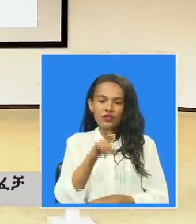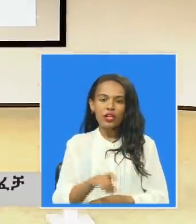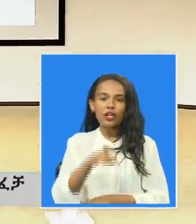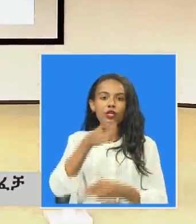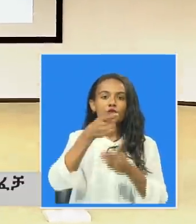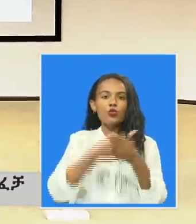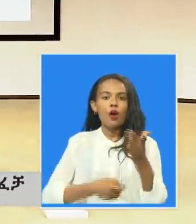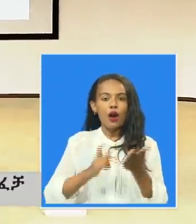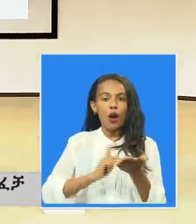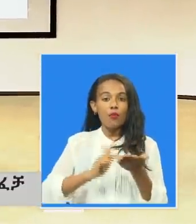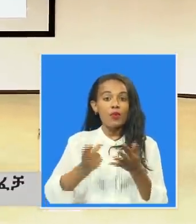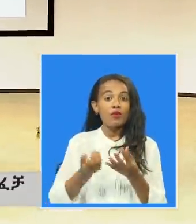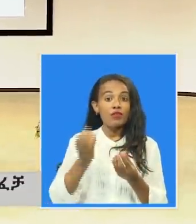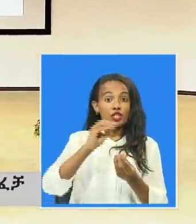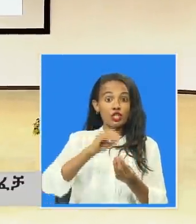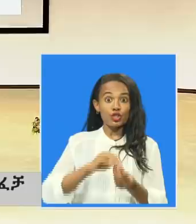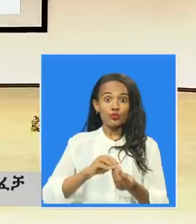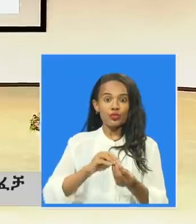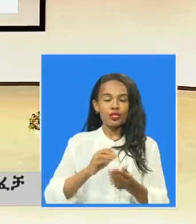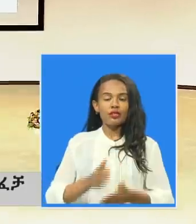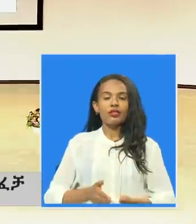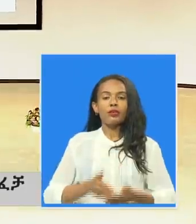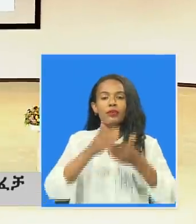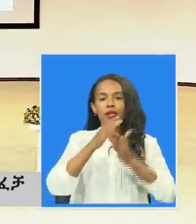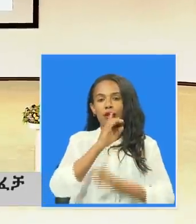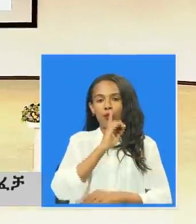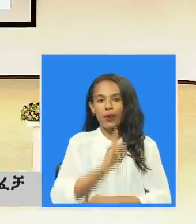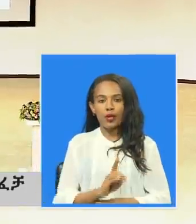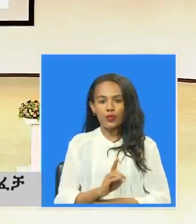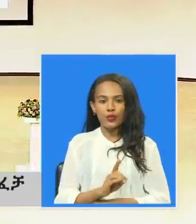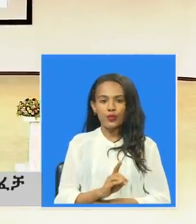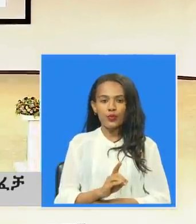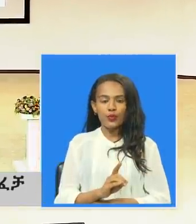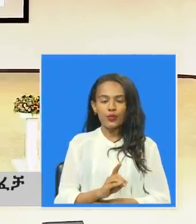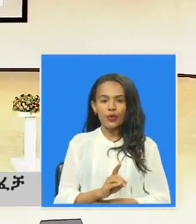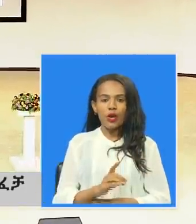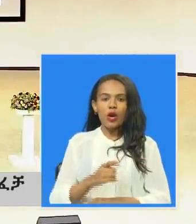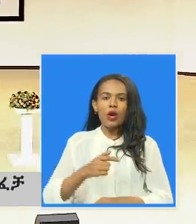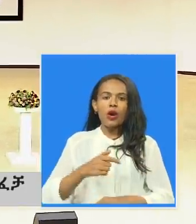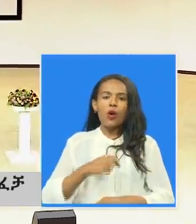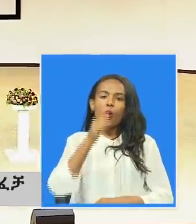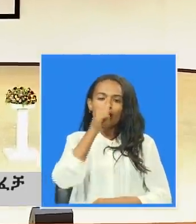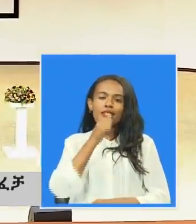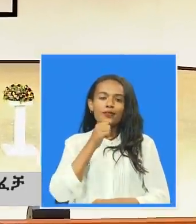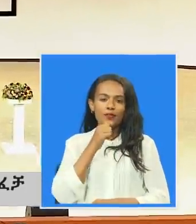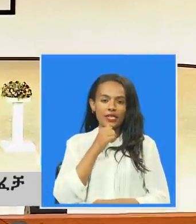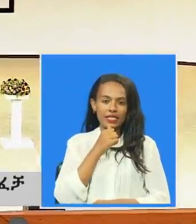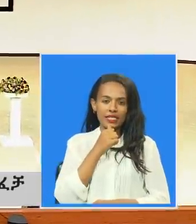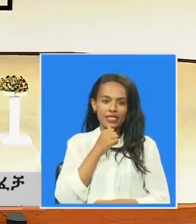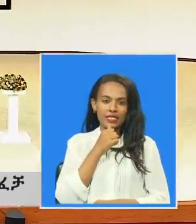ዋጋ በመክፈል ጭምር የሚገነባ ነው። ወደ ሰፊነትን